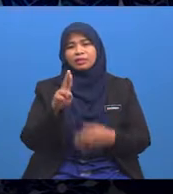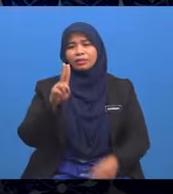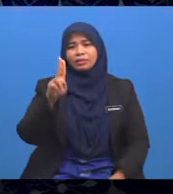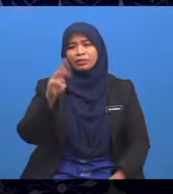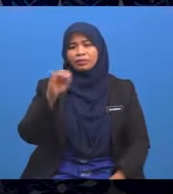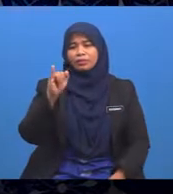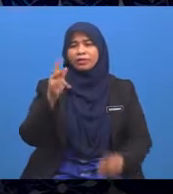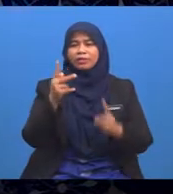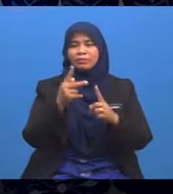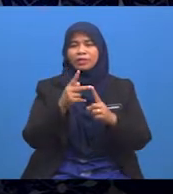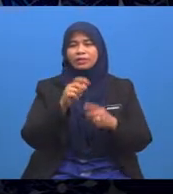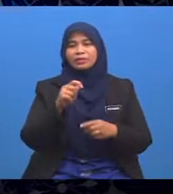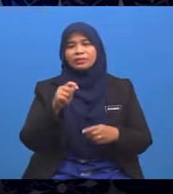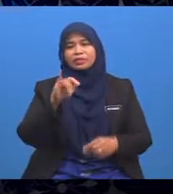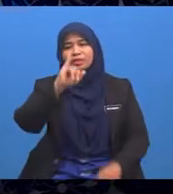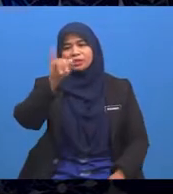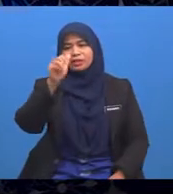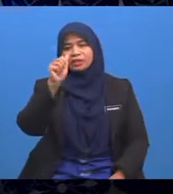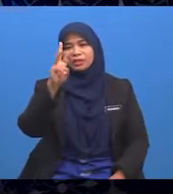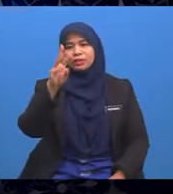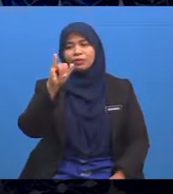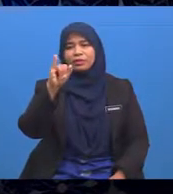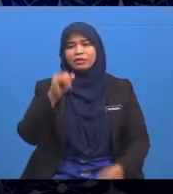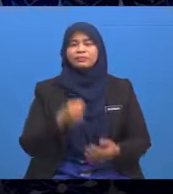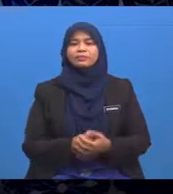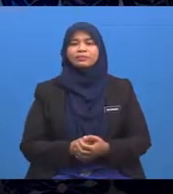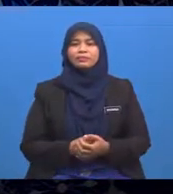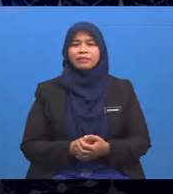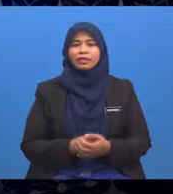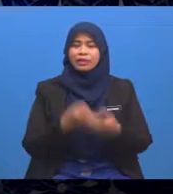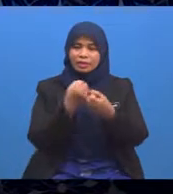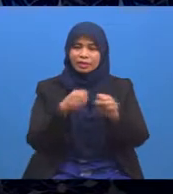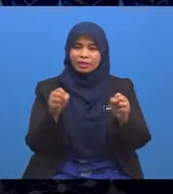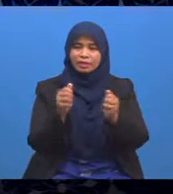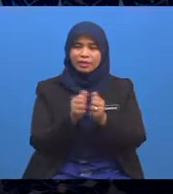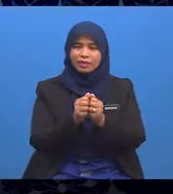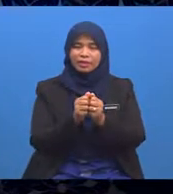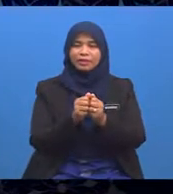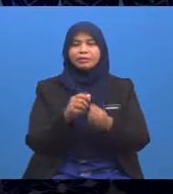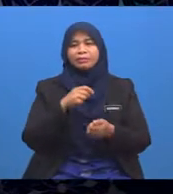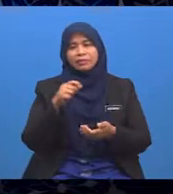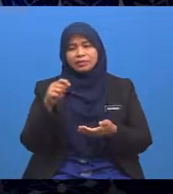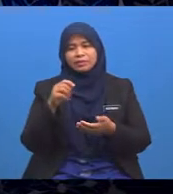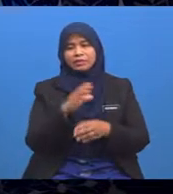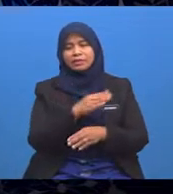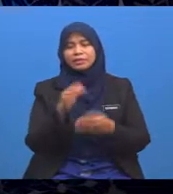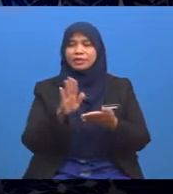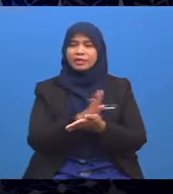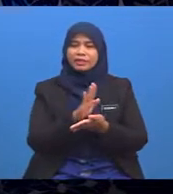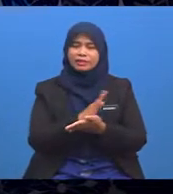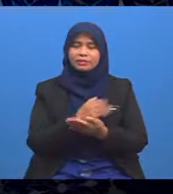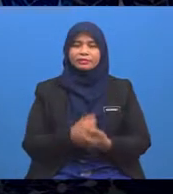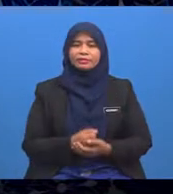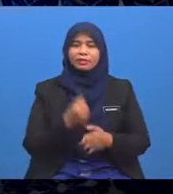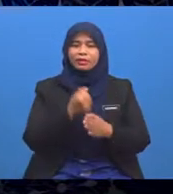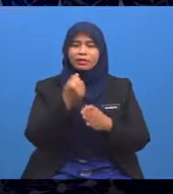Jawi. Ustazah harap murid-murid bersedia dengan pensel dan kertas atau buku